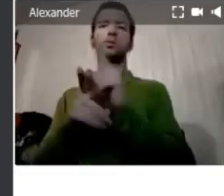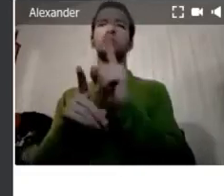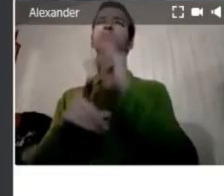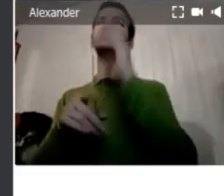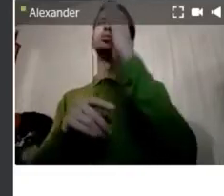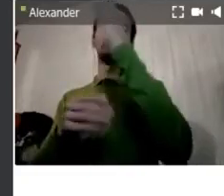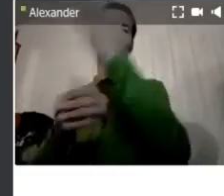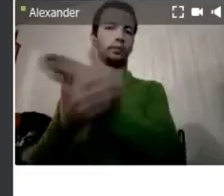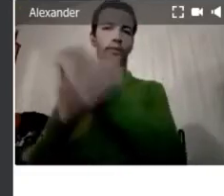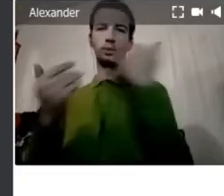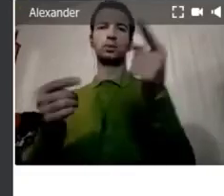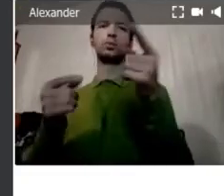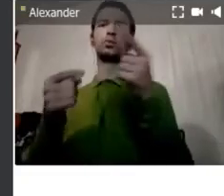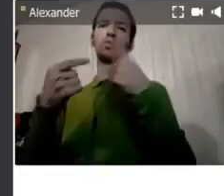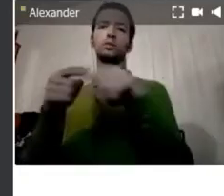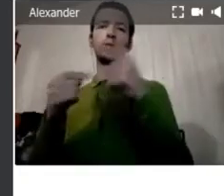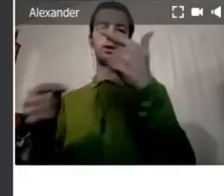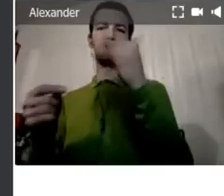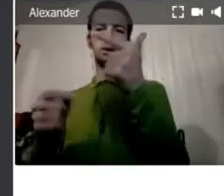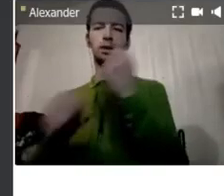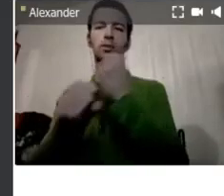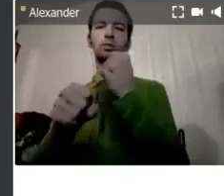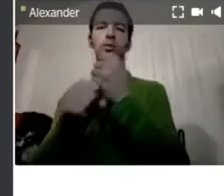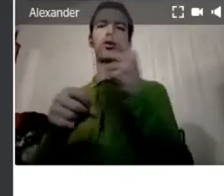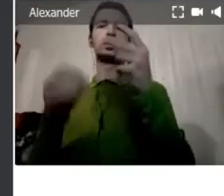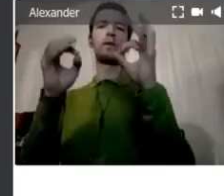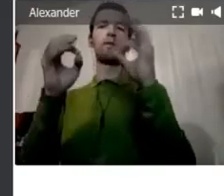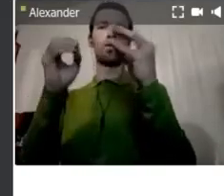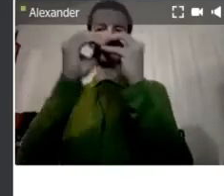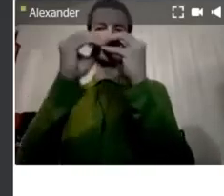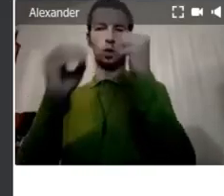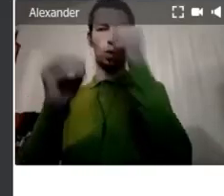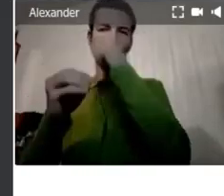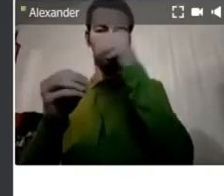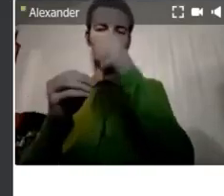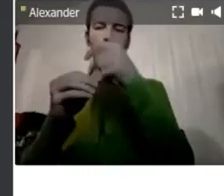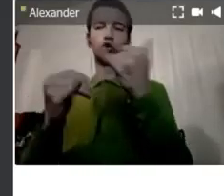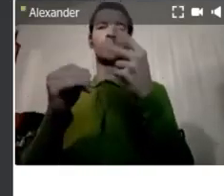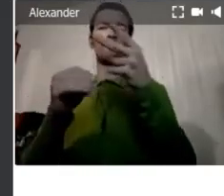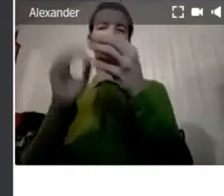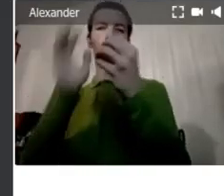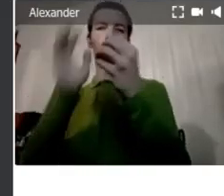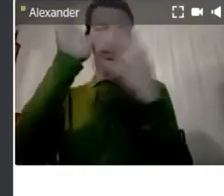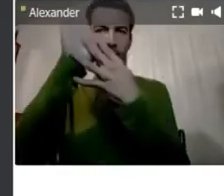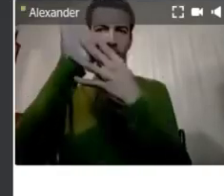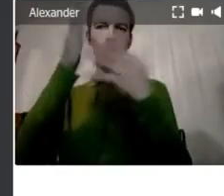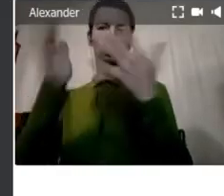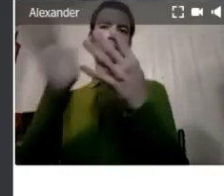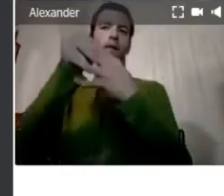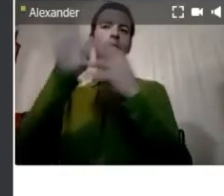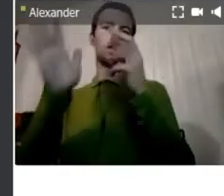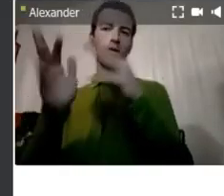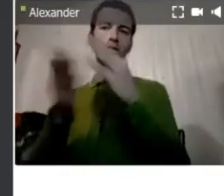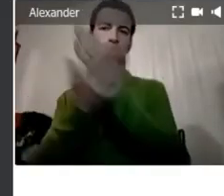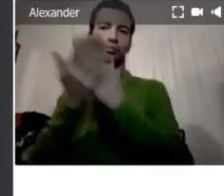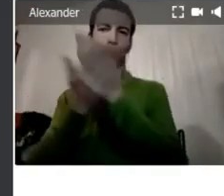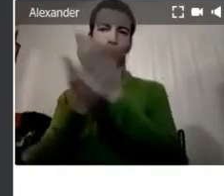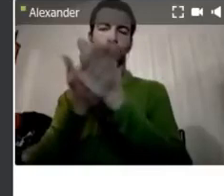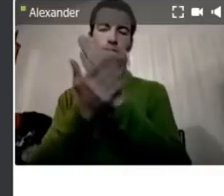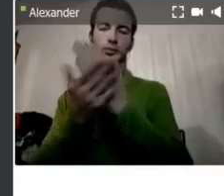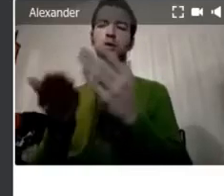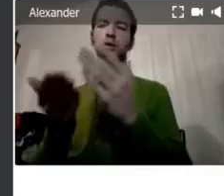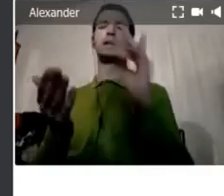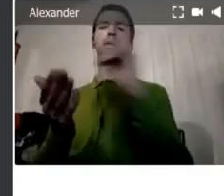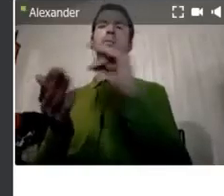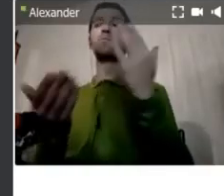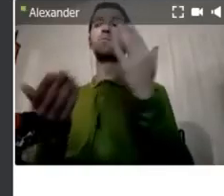все-таки надежность, что компании проработает много лет. Да? Человек заинтересован, чтобы делать этот бизнес много лет,